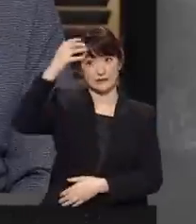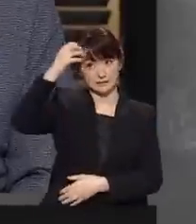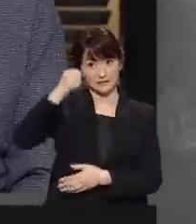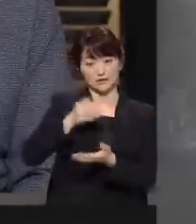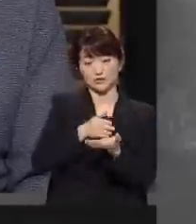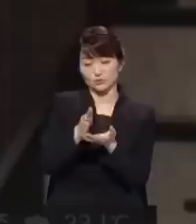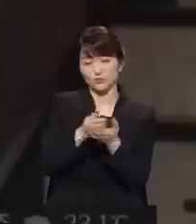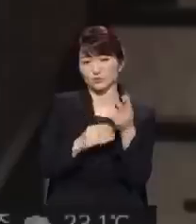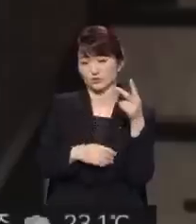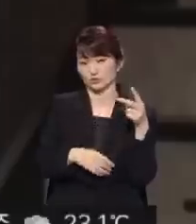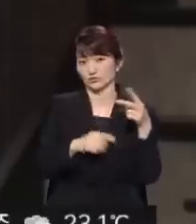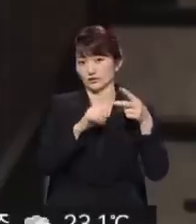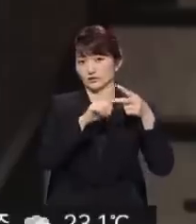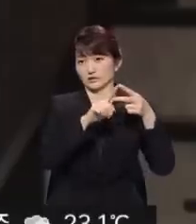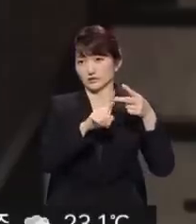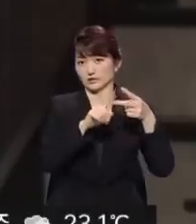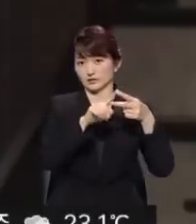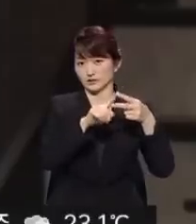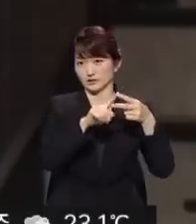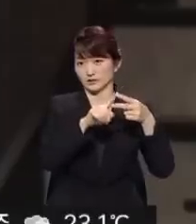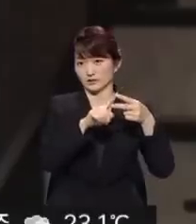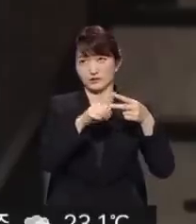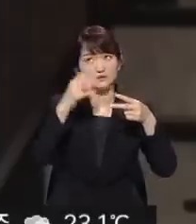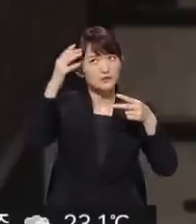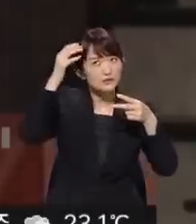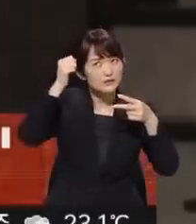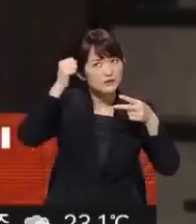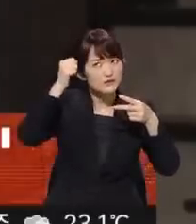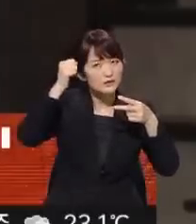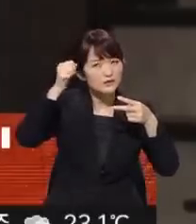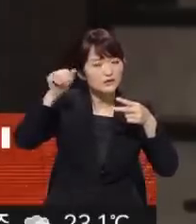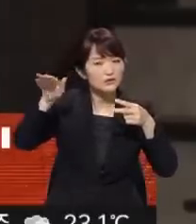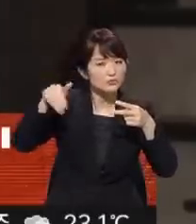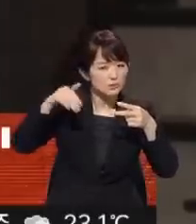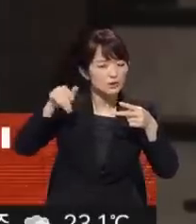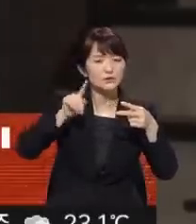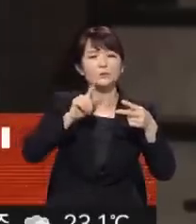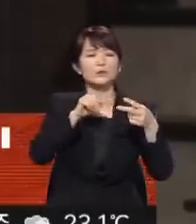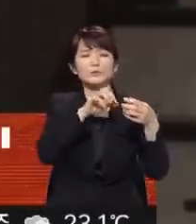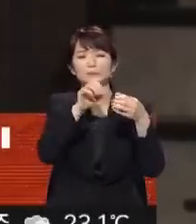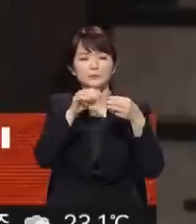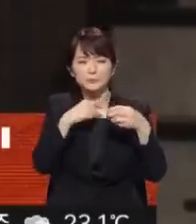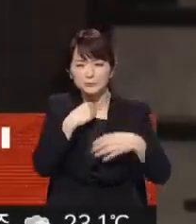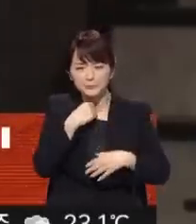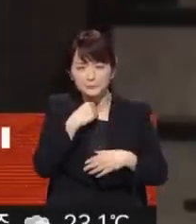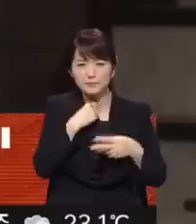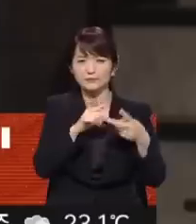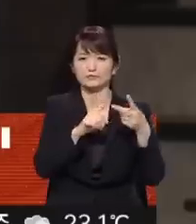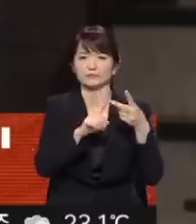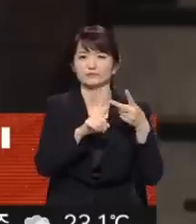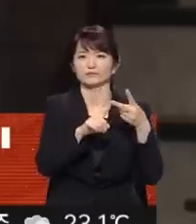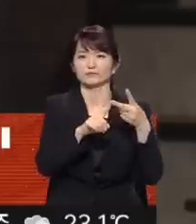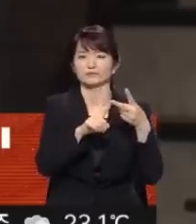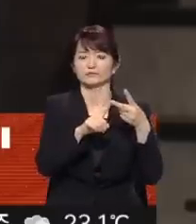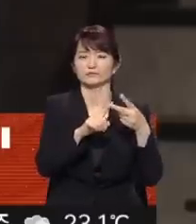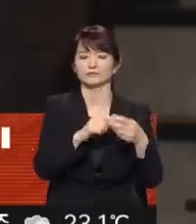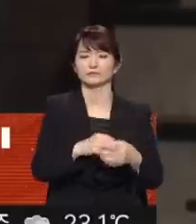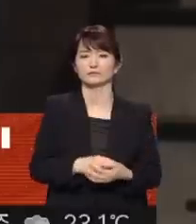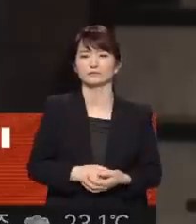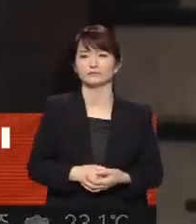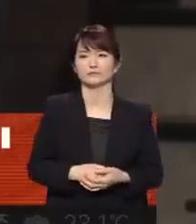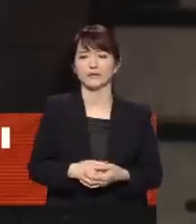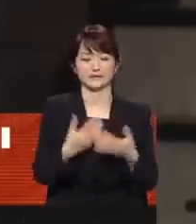있습니다. 두고두고 이제 그 기억을 불러내서 뭔가 얘기를 하고 싶은 그런 기억들. 예컨대 이제